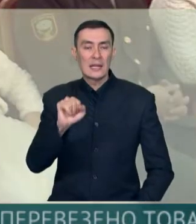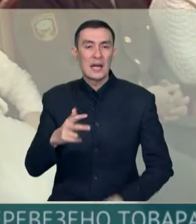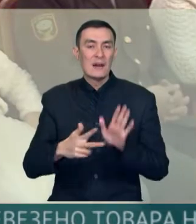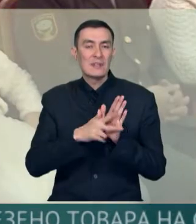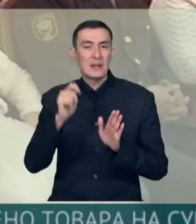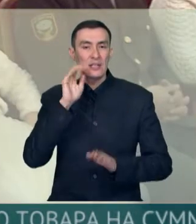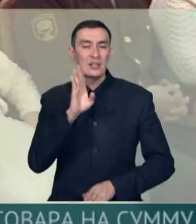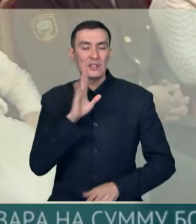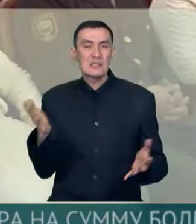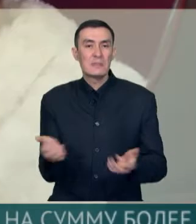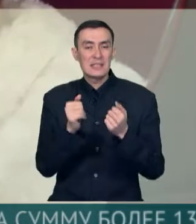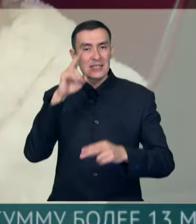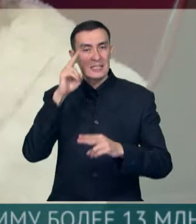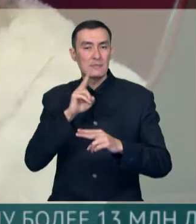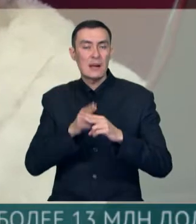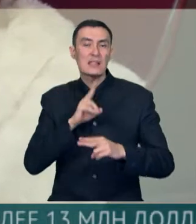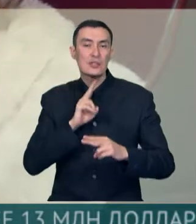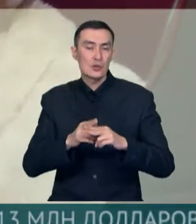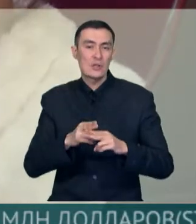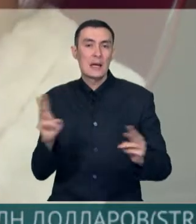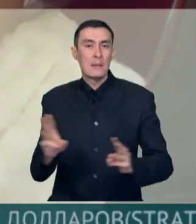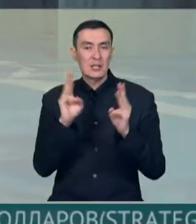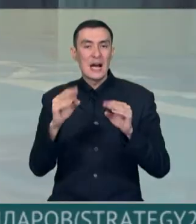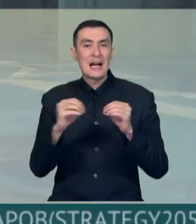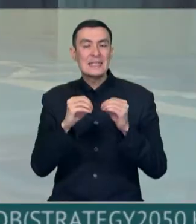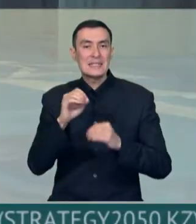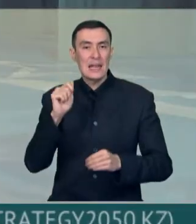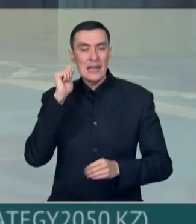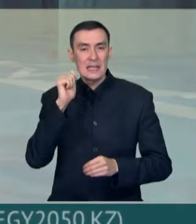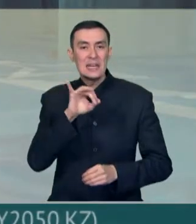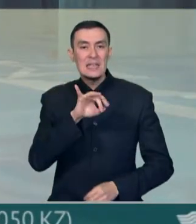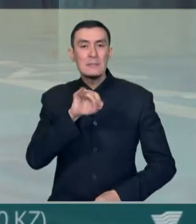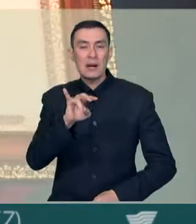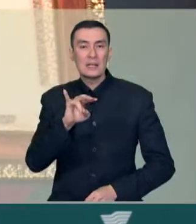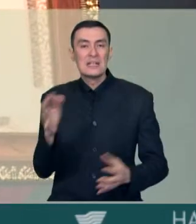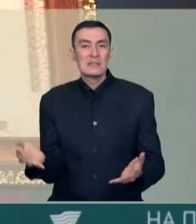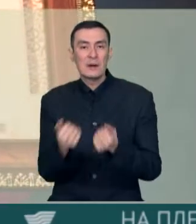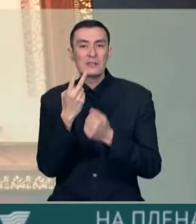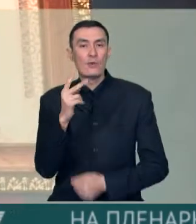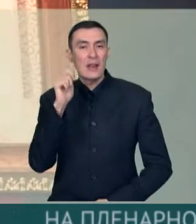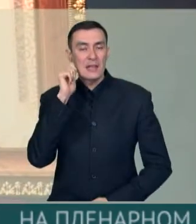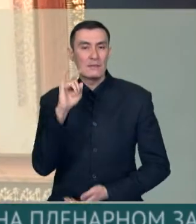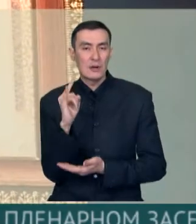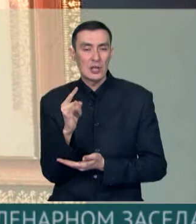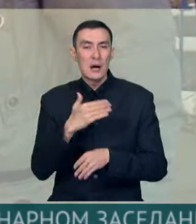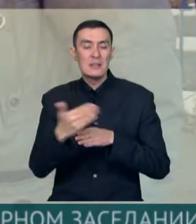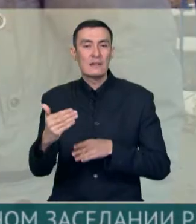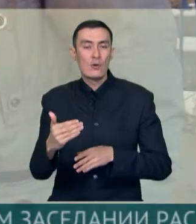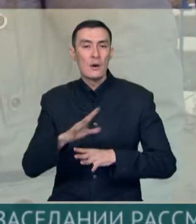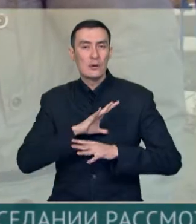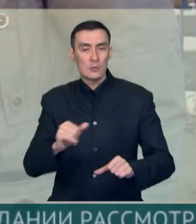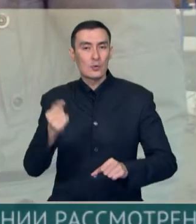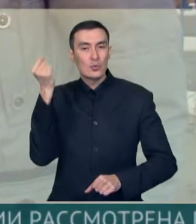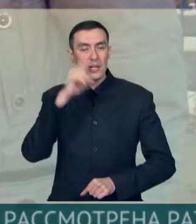девочка спасла сестер и брата из пожара. А 10-летний Имран не дал упасть в колодец 2-летнему малышу. Позднее о его поступке